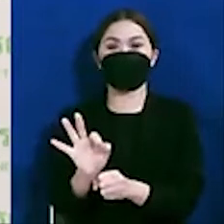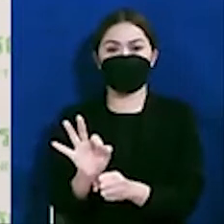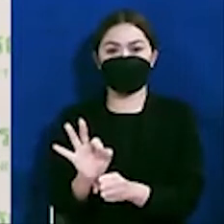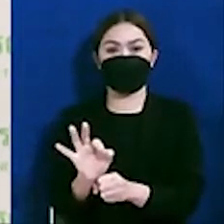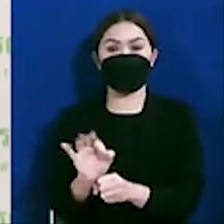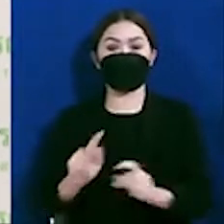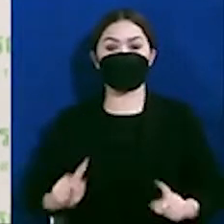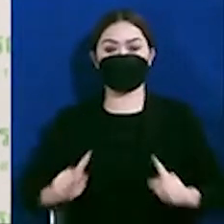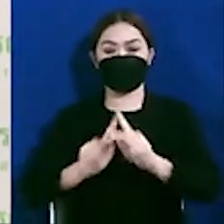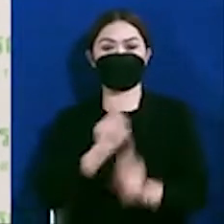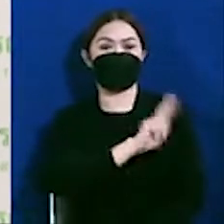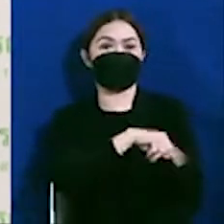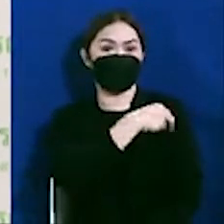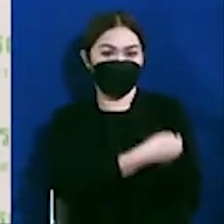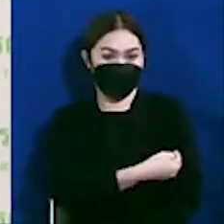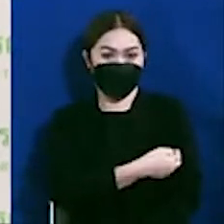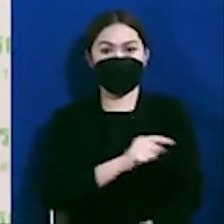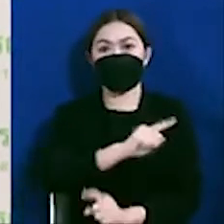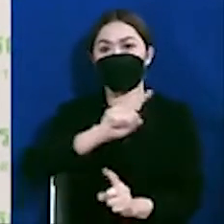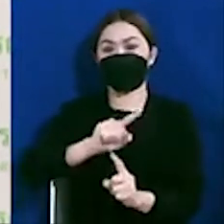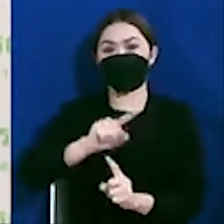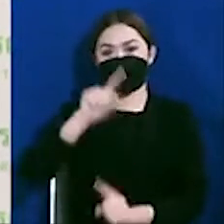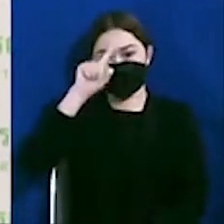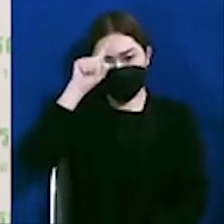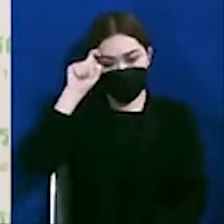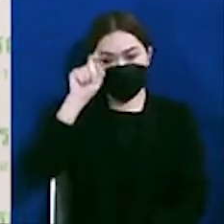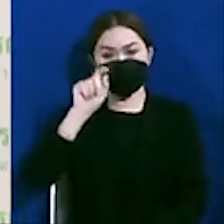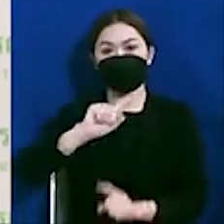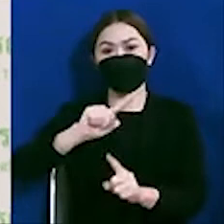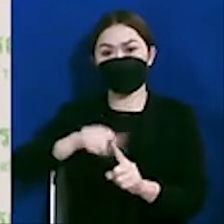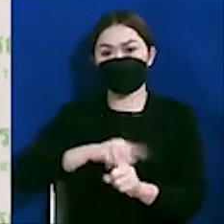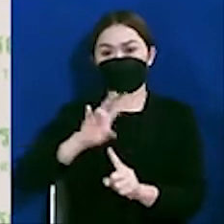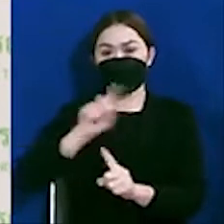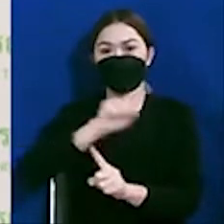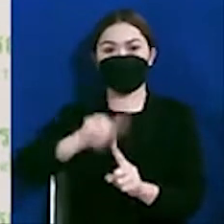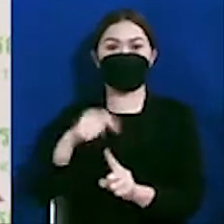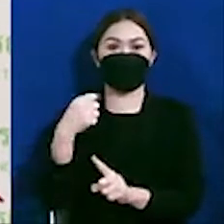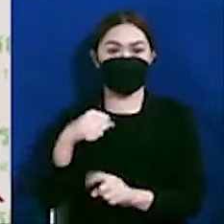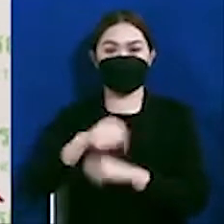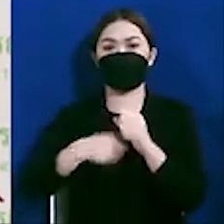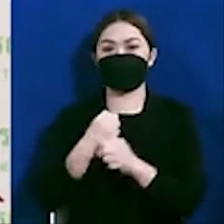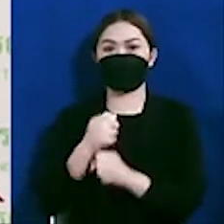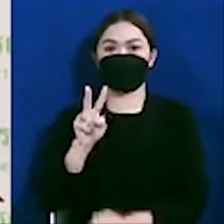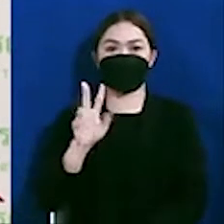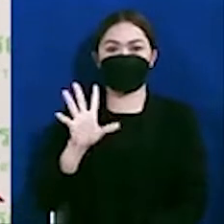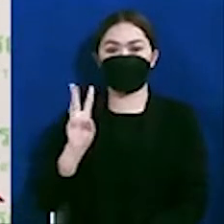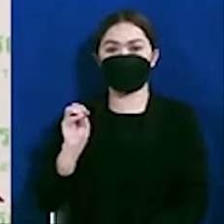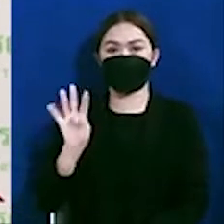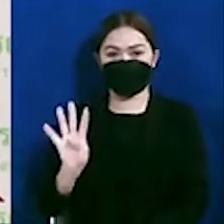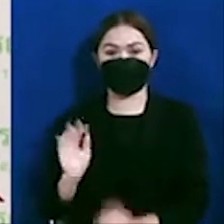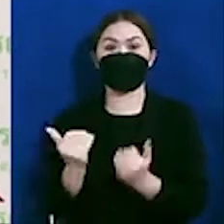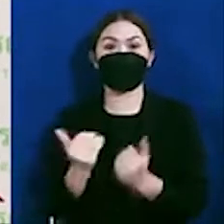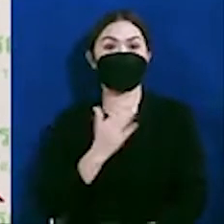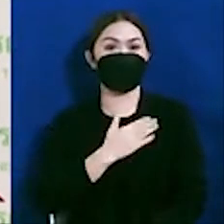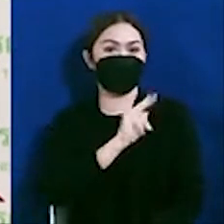จากกระทรวงสาธารณสุขประจำวันเสาร์ที่ 10กรกฎาคมพุทธศักราช2560 4ผม